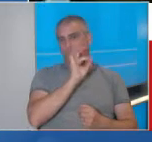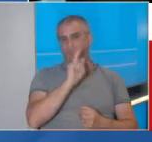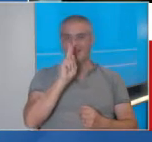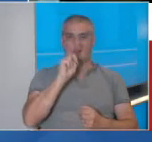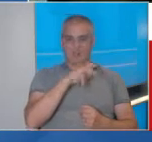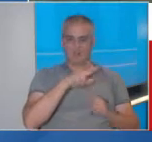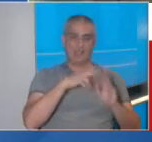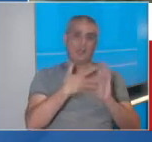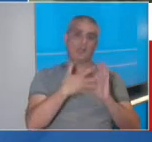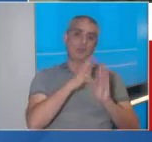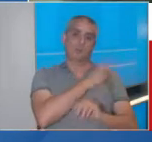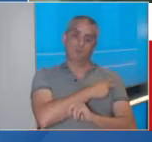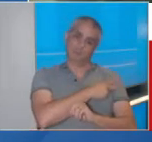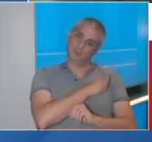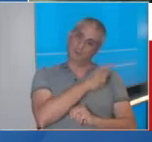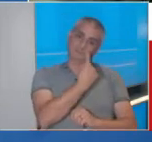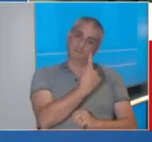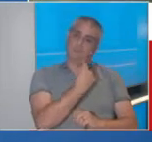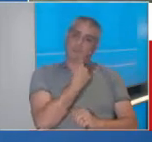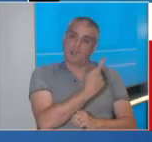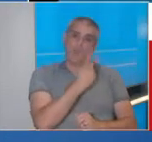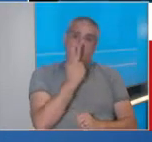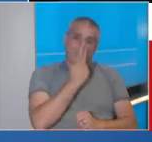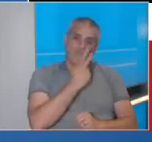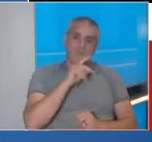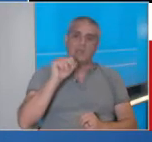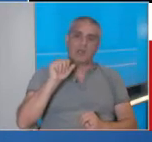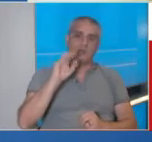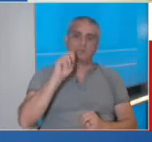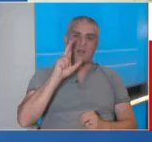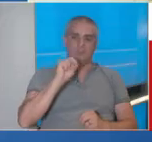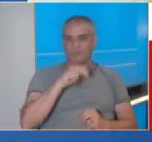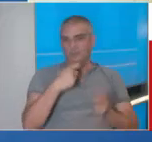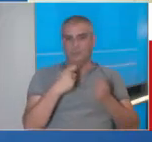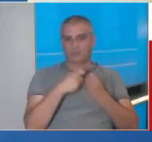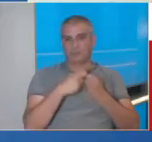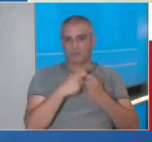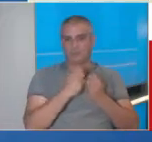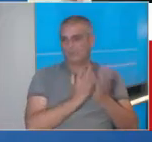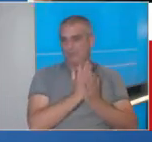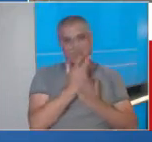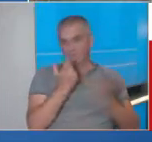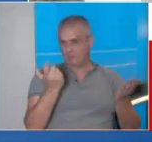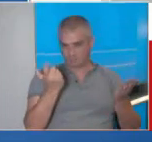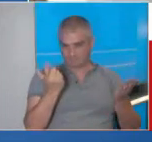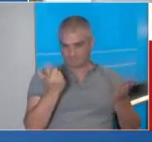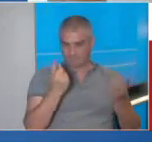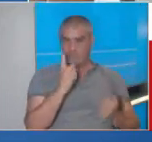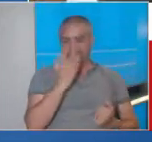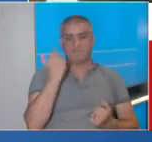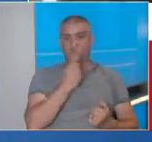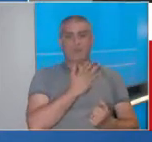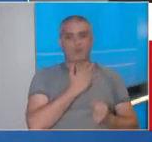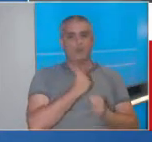קליין לאחר חקירות המשטרה, והיא מטעמה אמרה שכמובן שארנון מילצ'ן הוא שותף, מה שנקרא, לאותה אמת שדיברנו עליה בהתחלה, והיה